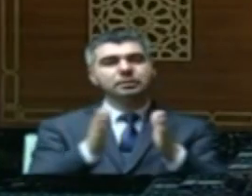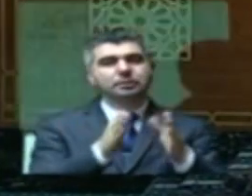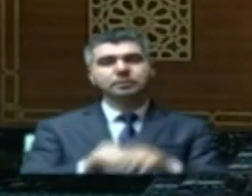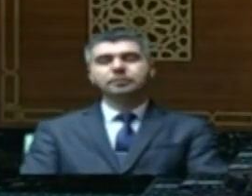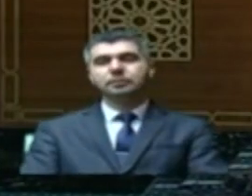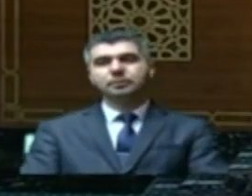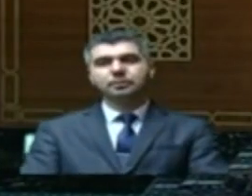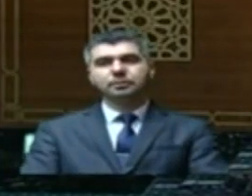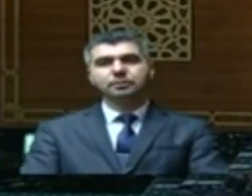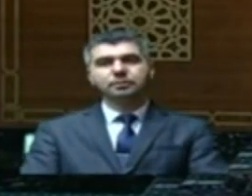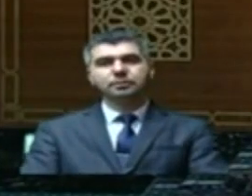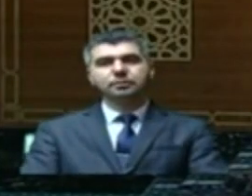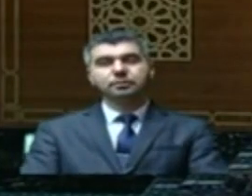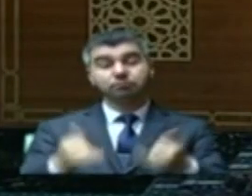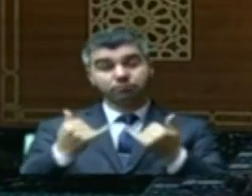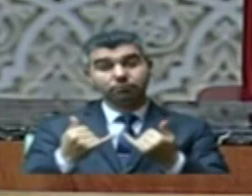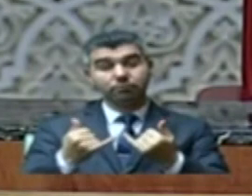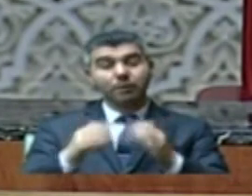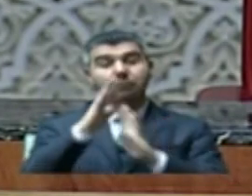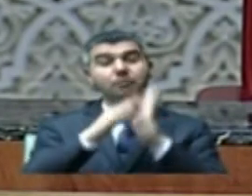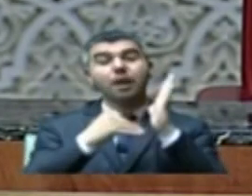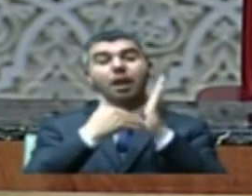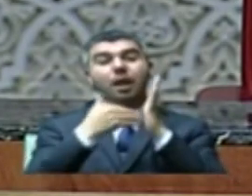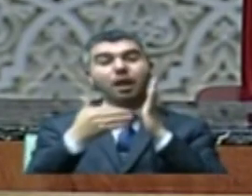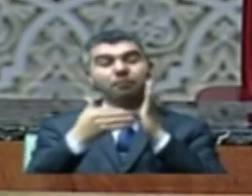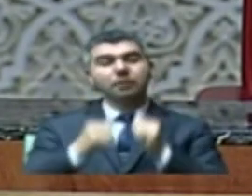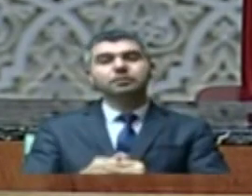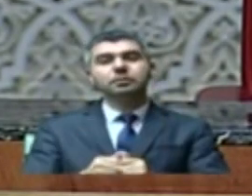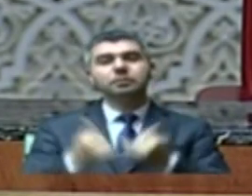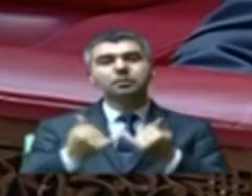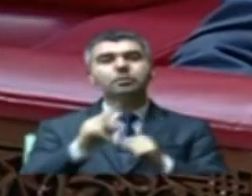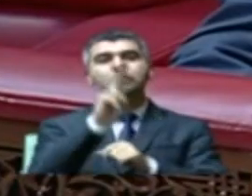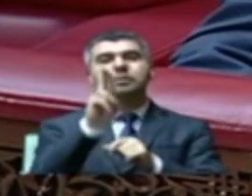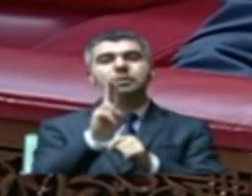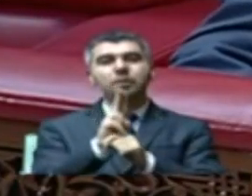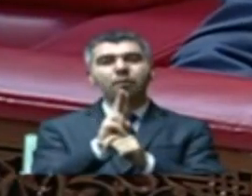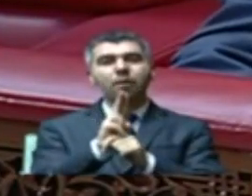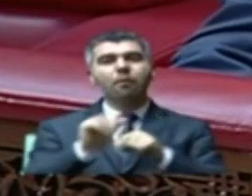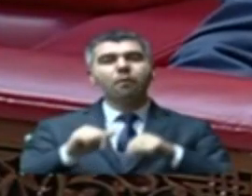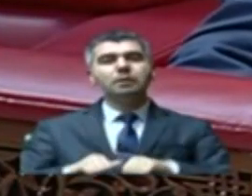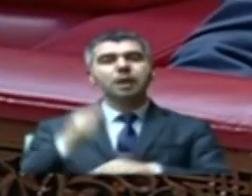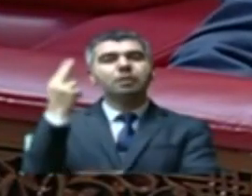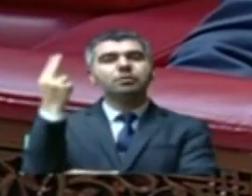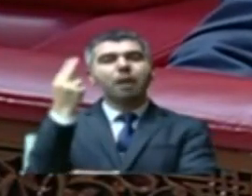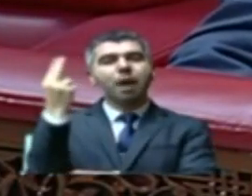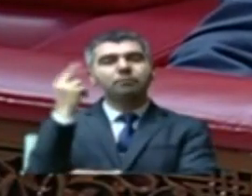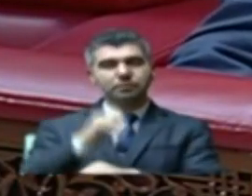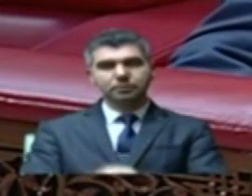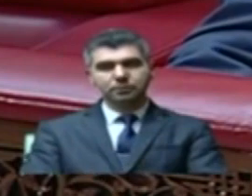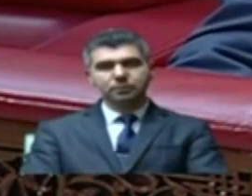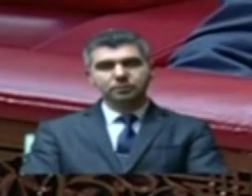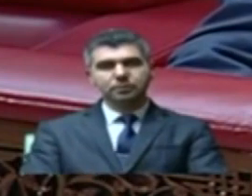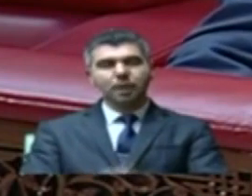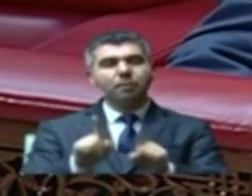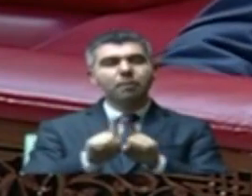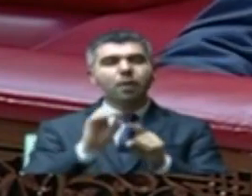السيد الأمين. نستهل جدول أعمال هذه الجلسة بالسؤال الآني الموجه لقطاع التعليم العالي وموضوعه